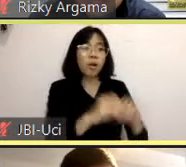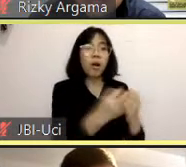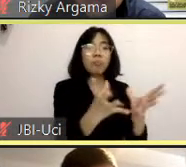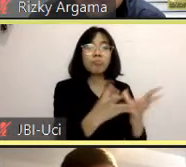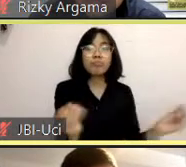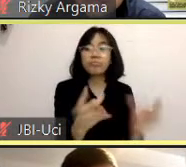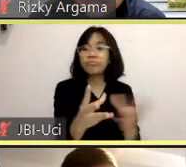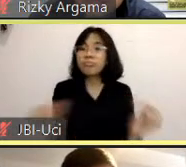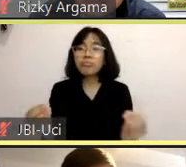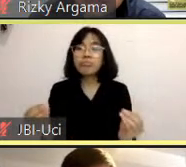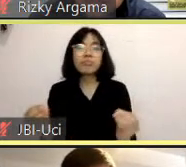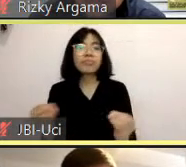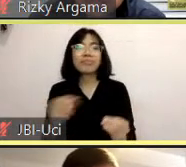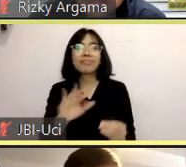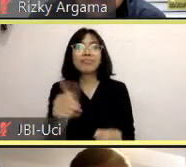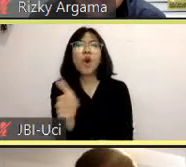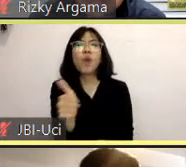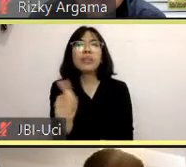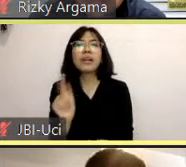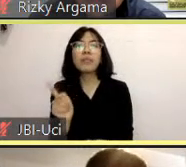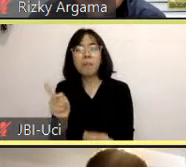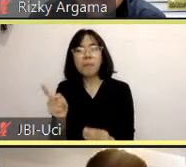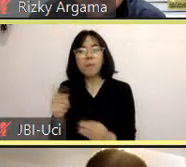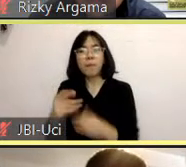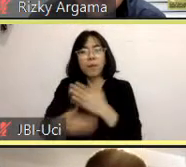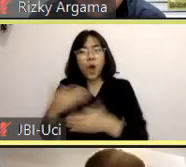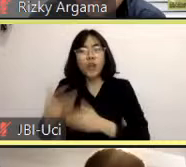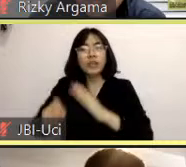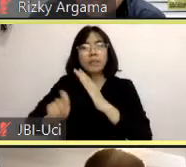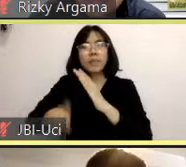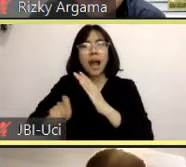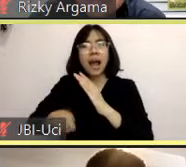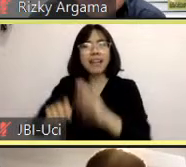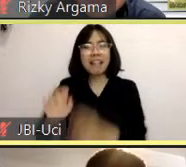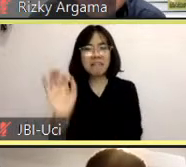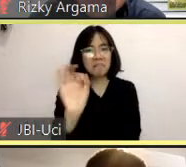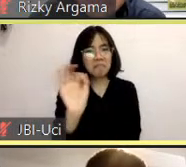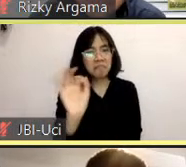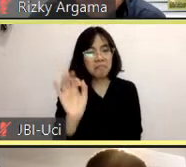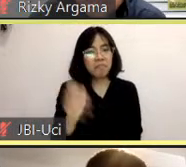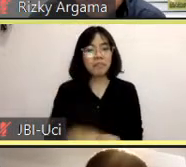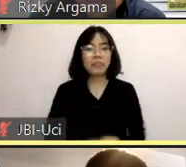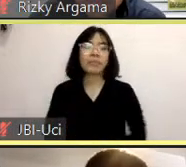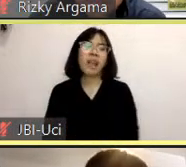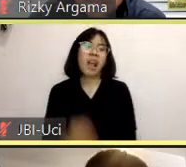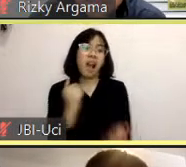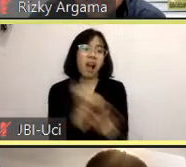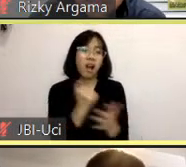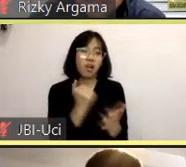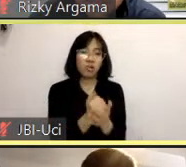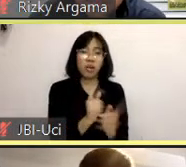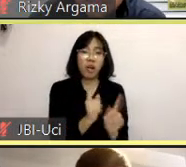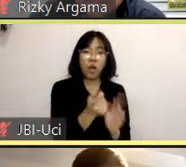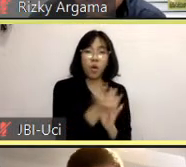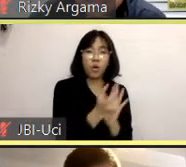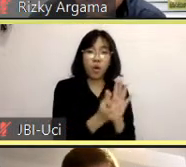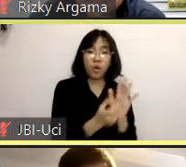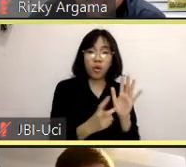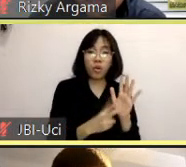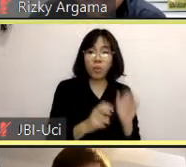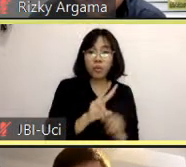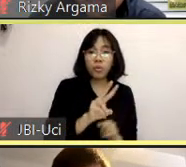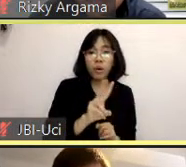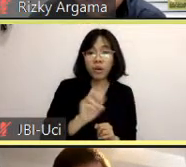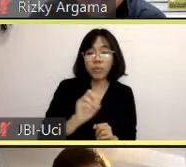ini menarik. Jadi, sebetulnya di Undang-Undang Ormas tahun 2013, untuk membubarkan ormas itu harus melalui pengadilan. Dan Menko Polhukam saat